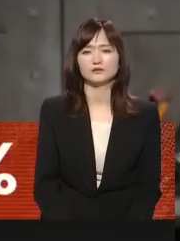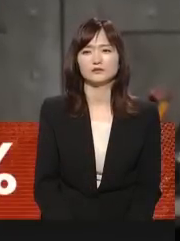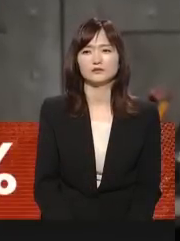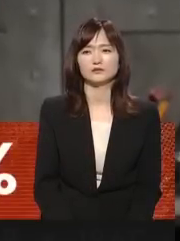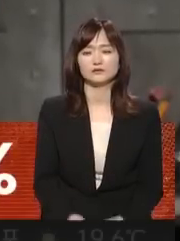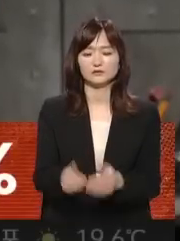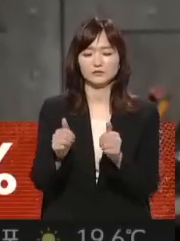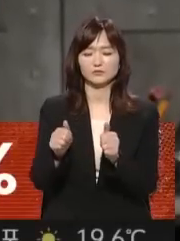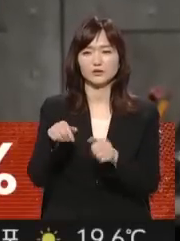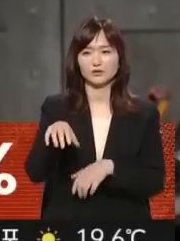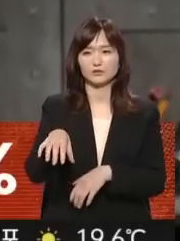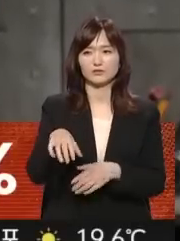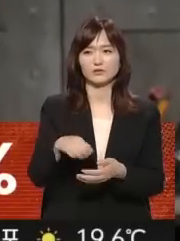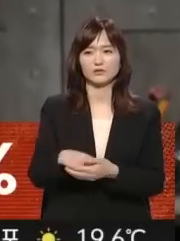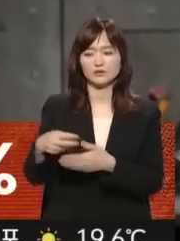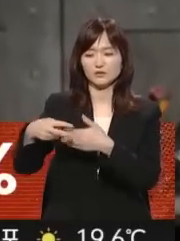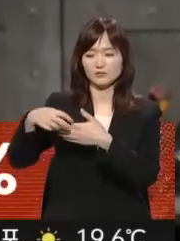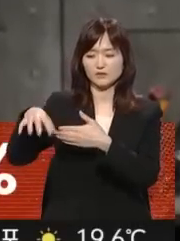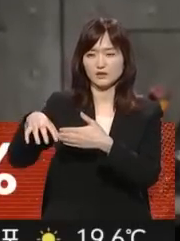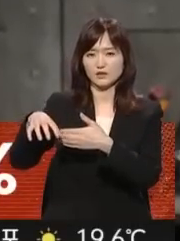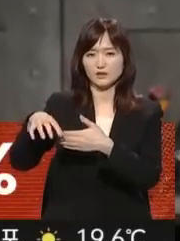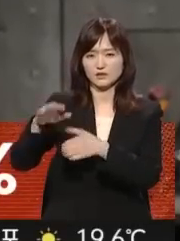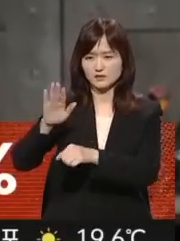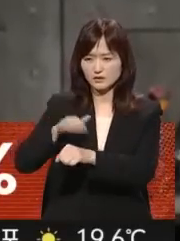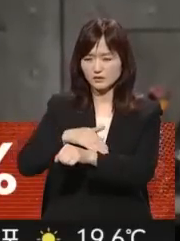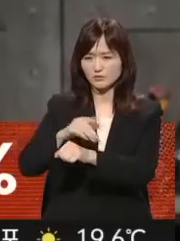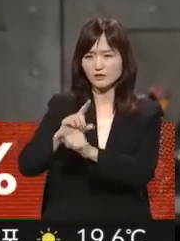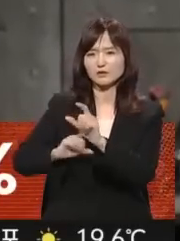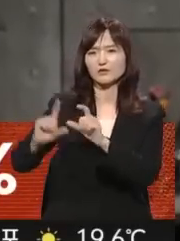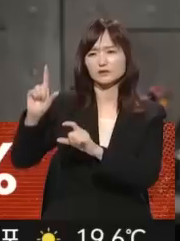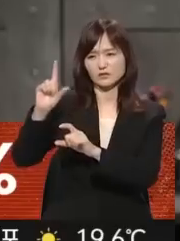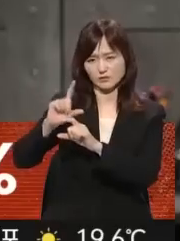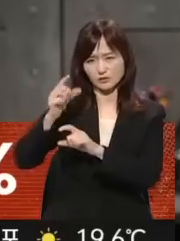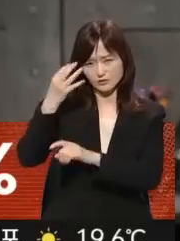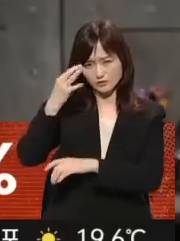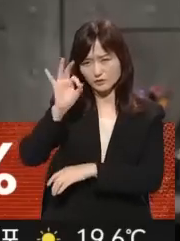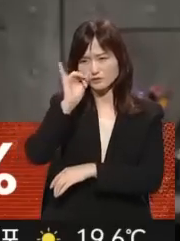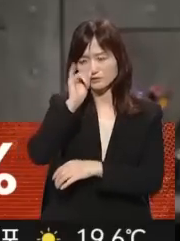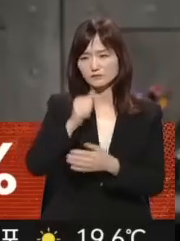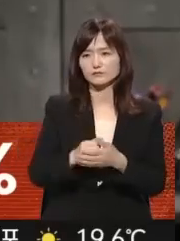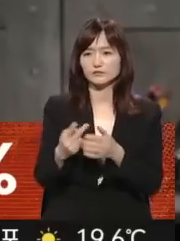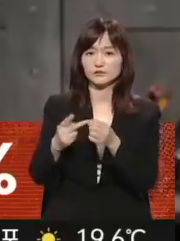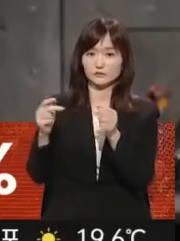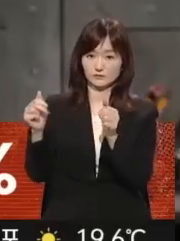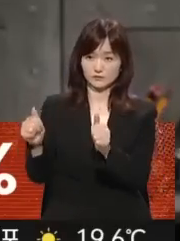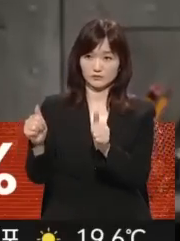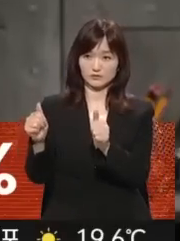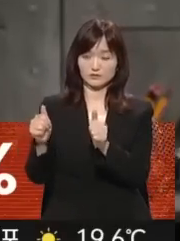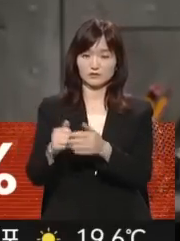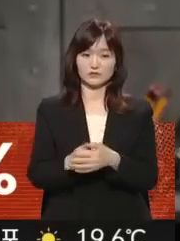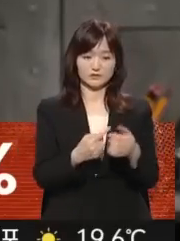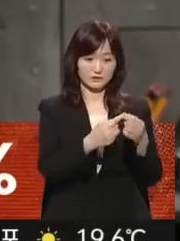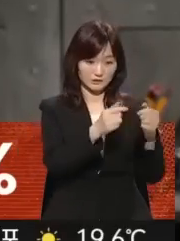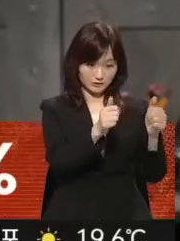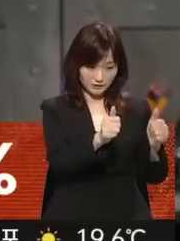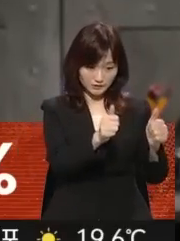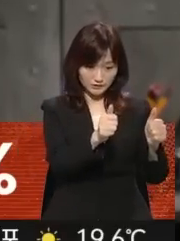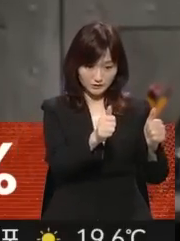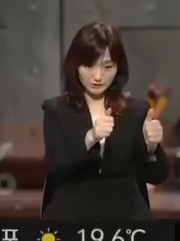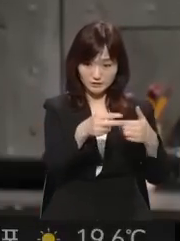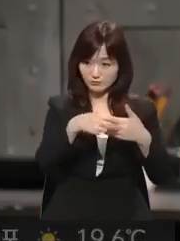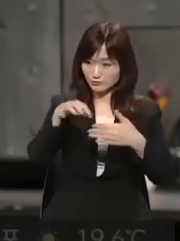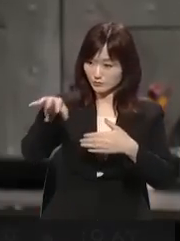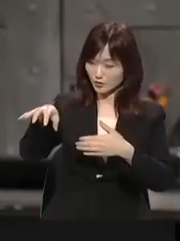법원과 법원은 그 병원에 조금 더 많은 과실을 인정했을 수도 있어야 되는데 항소심 재판부가 1심에서는 완전히